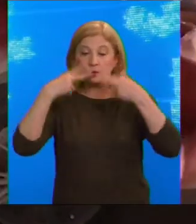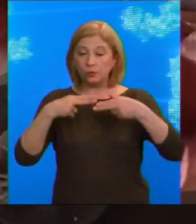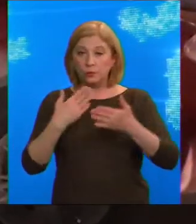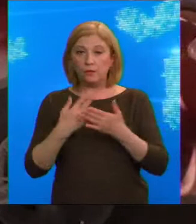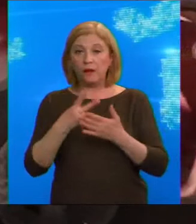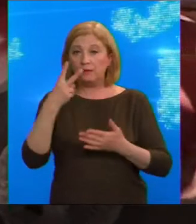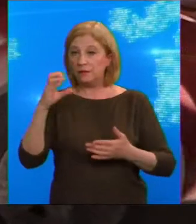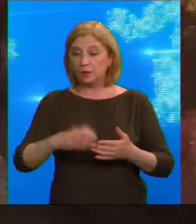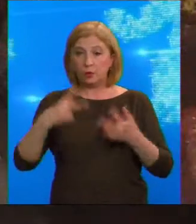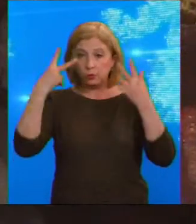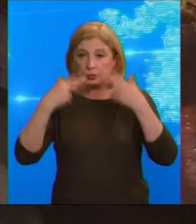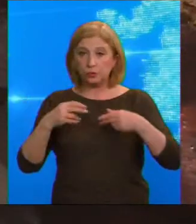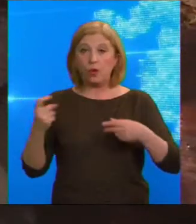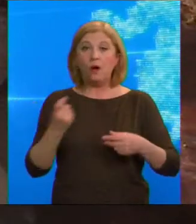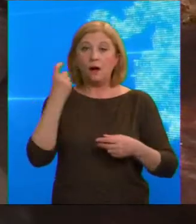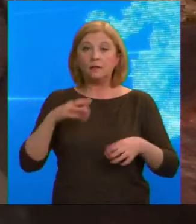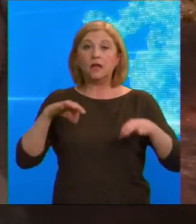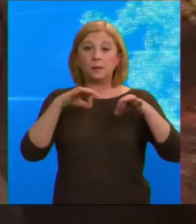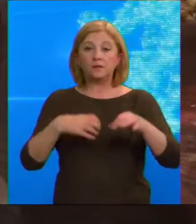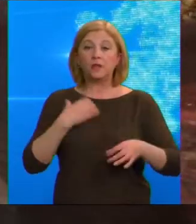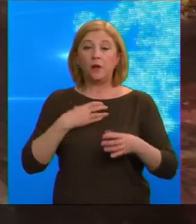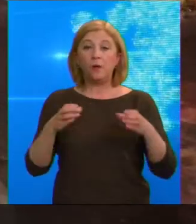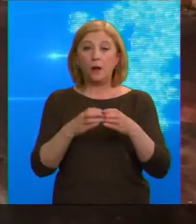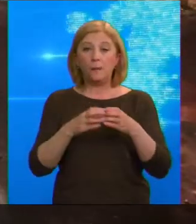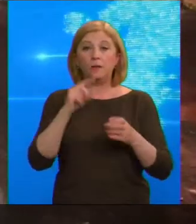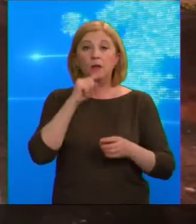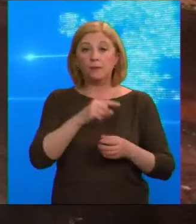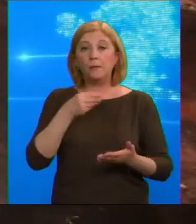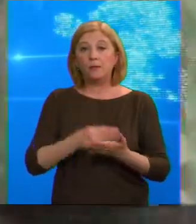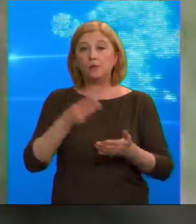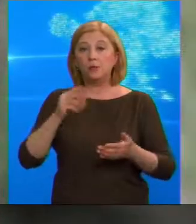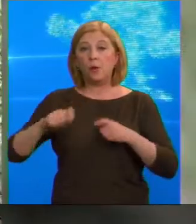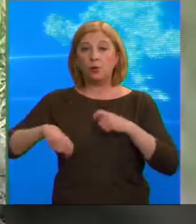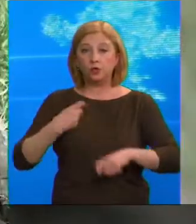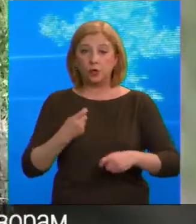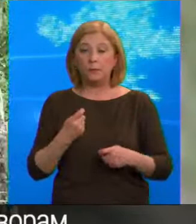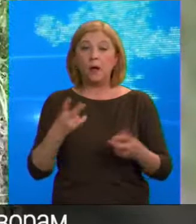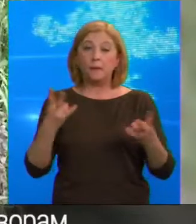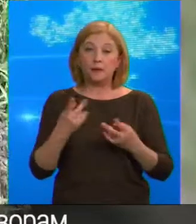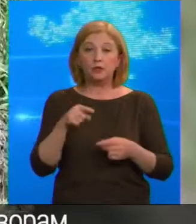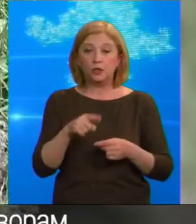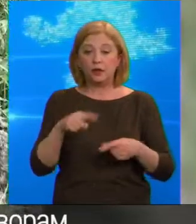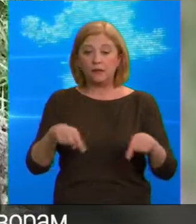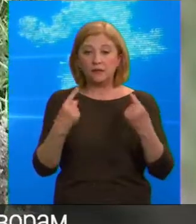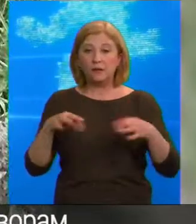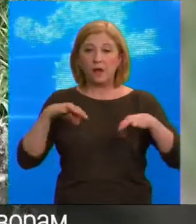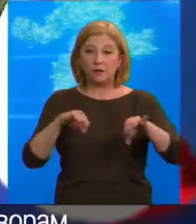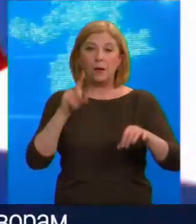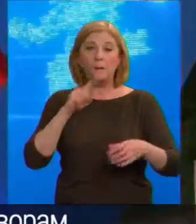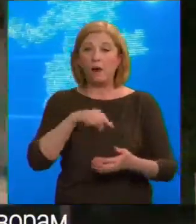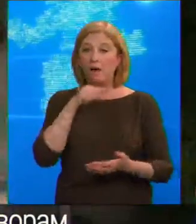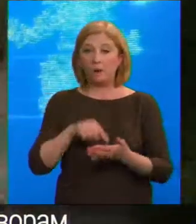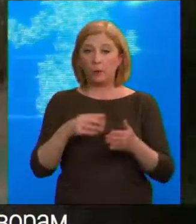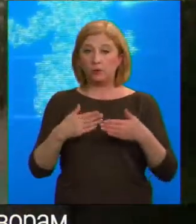пару секунд. Хозяйка машины поехала в страховую компанию. Там оценят ущерб. Подлежит ли автомобиль восстановлению, пока вопрос